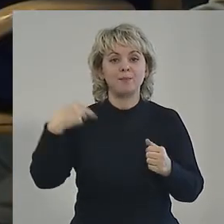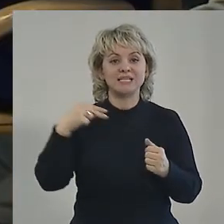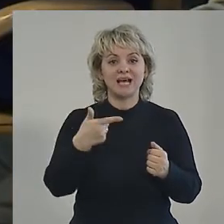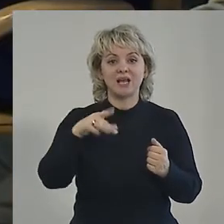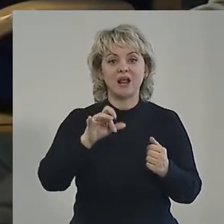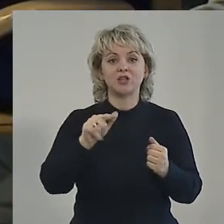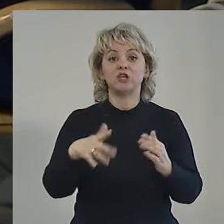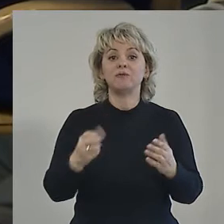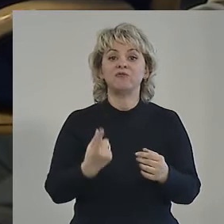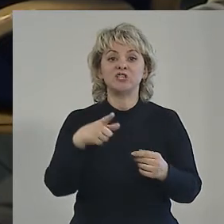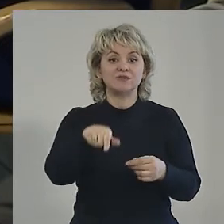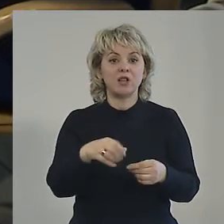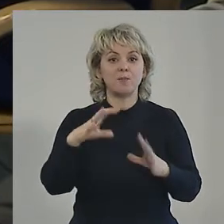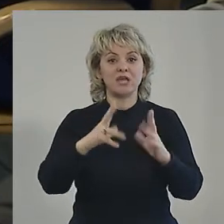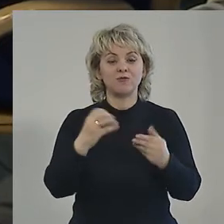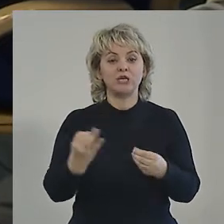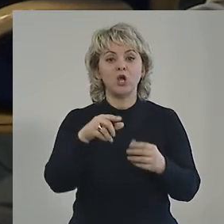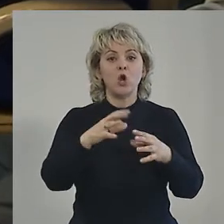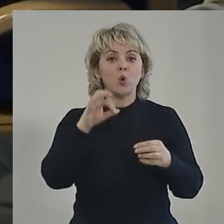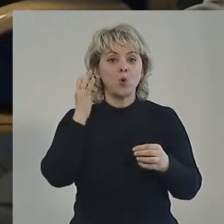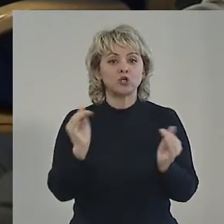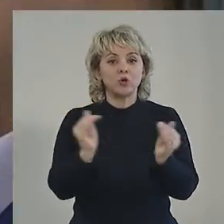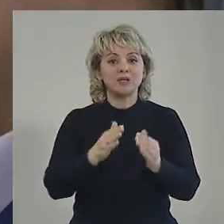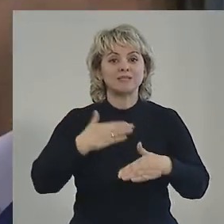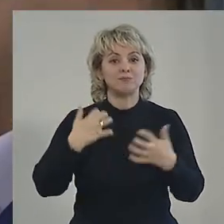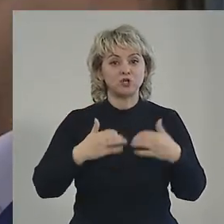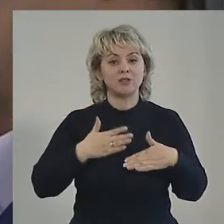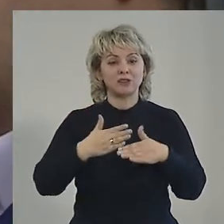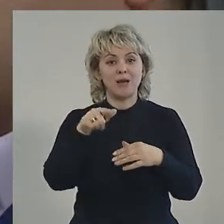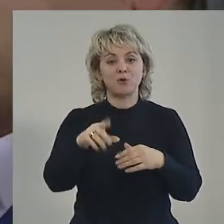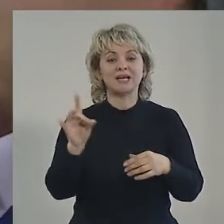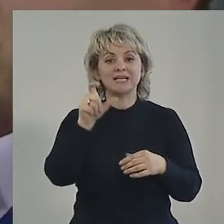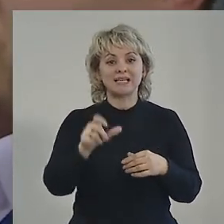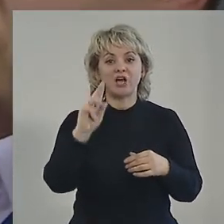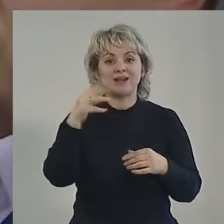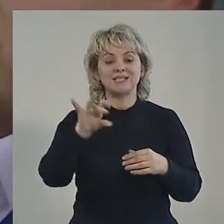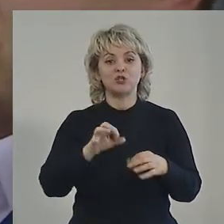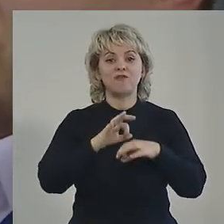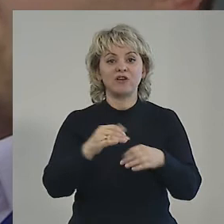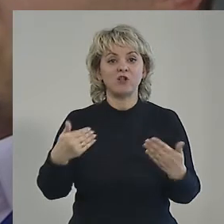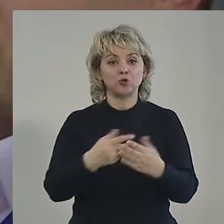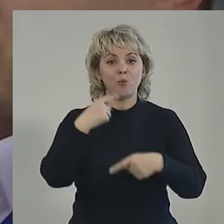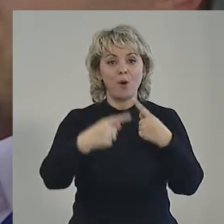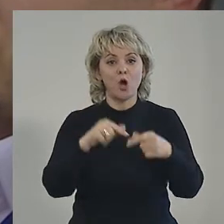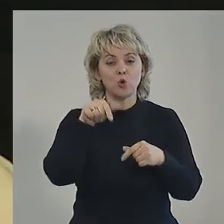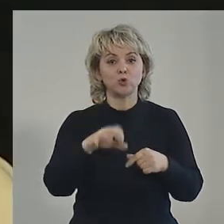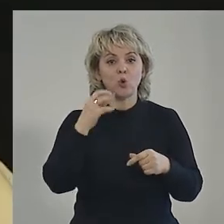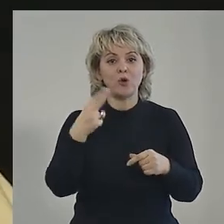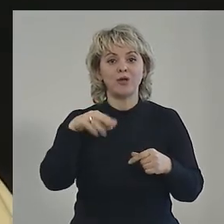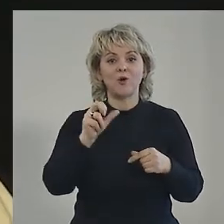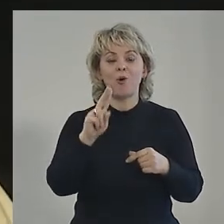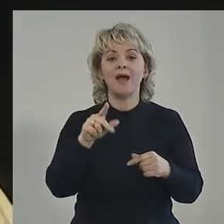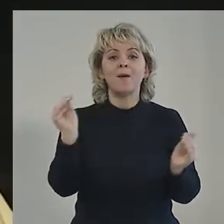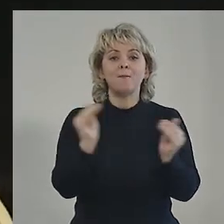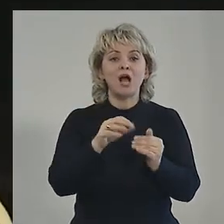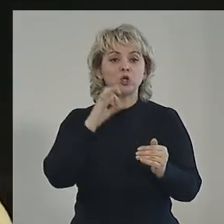президентский грант, но и вызвал мировой интерес – кошки-крошки спешат на помощь. Ростовчанка Елена Красниченко вывела новую породу – Той Боб. Самые